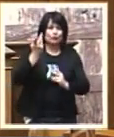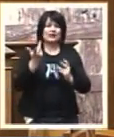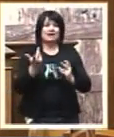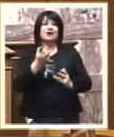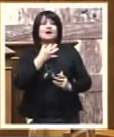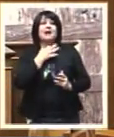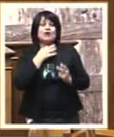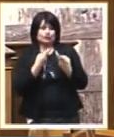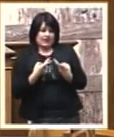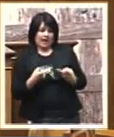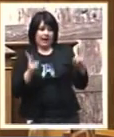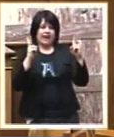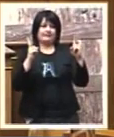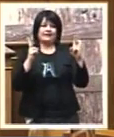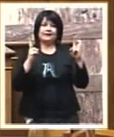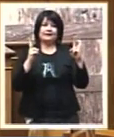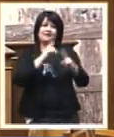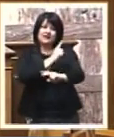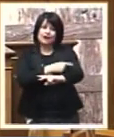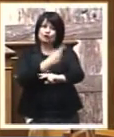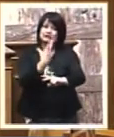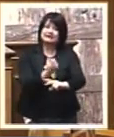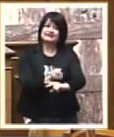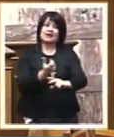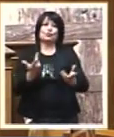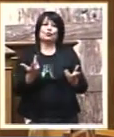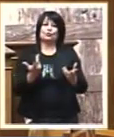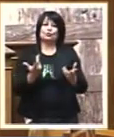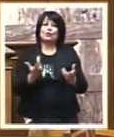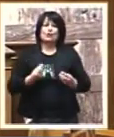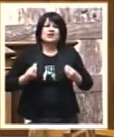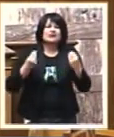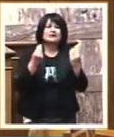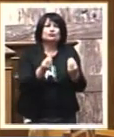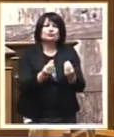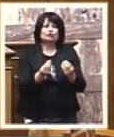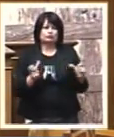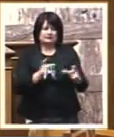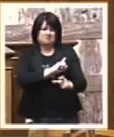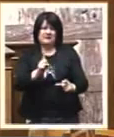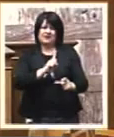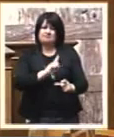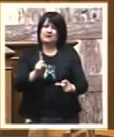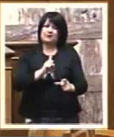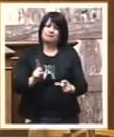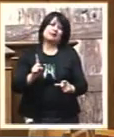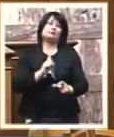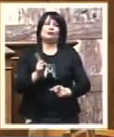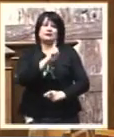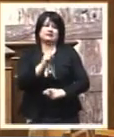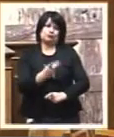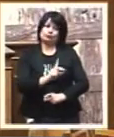χρειάζονται απελευθέρωση των δυνάμεων και των δυνατοτήτων τους, όχι ακόμα περισσότερο περιορισμούς στις επιλογές και στη ζωή